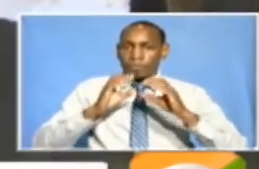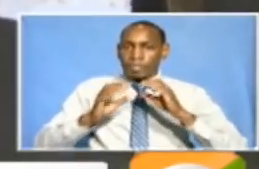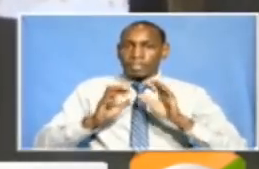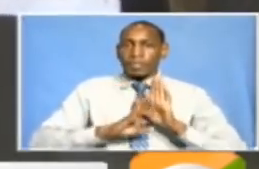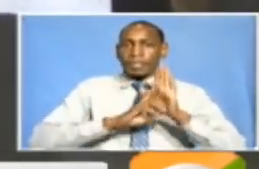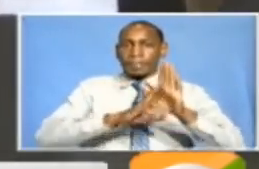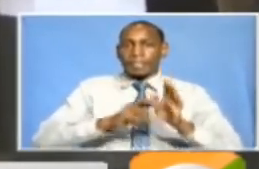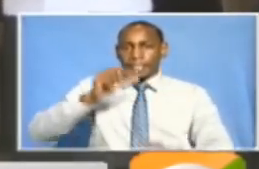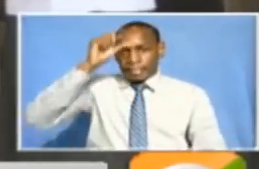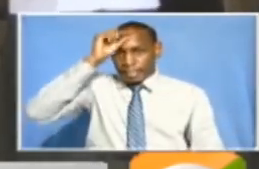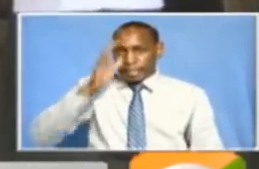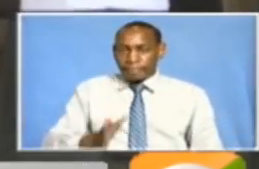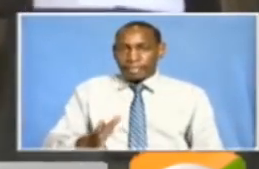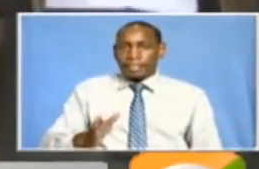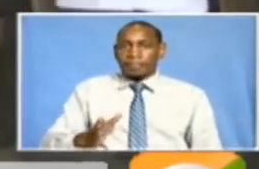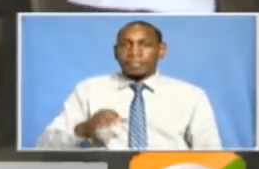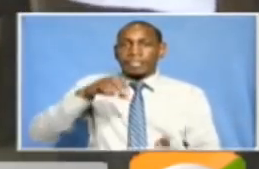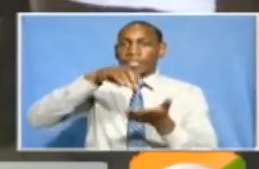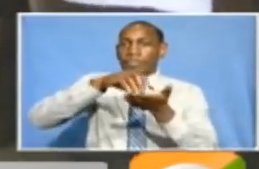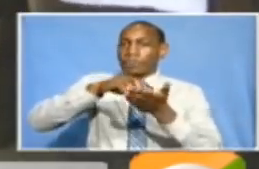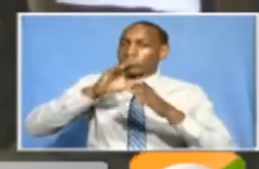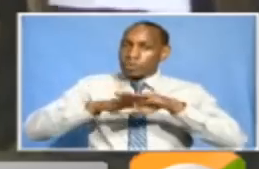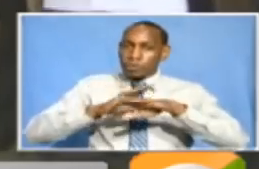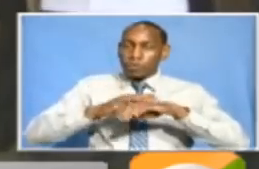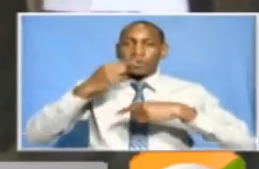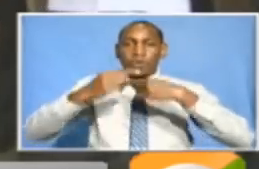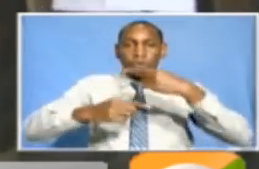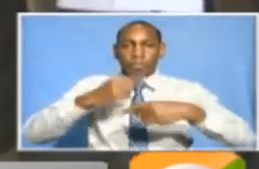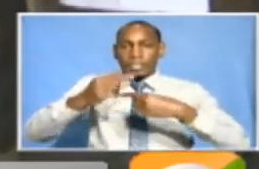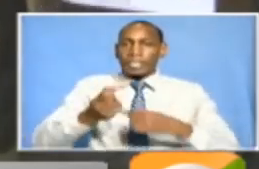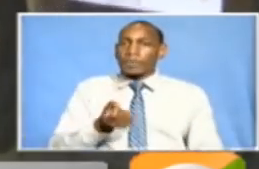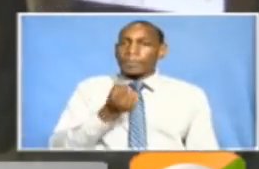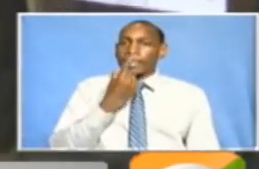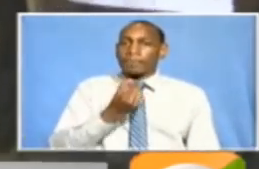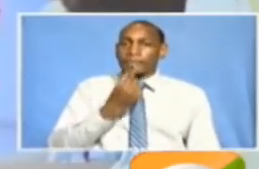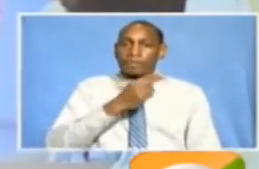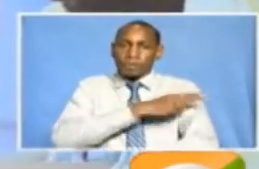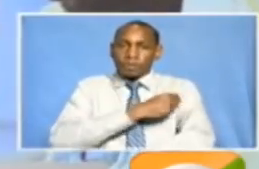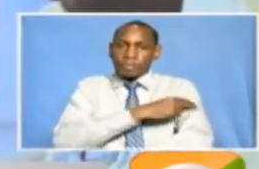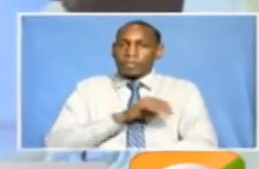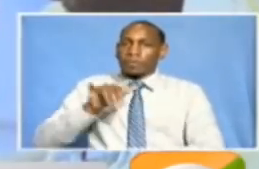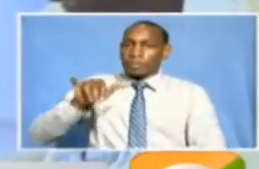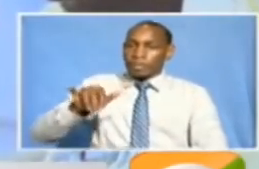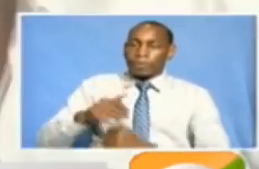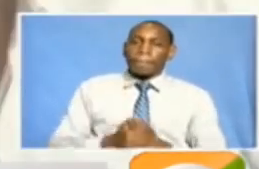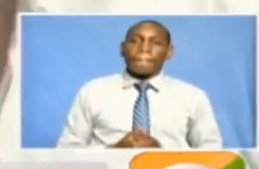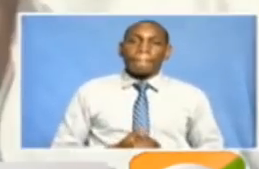ofisi ya gavana, Nyong'o yupo katika hali shwari na anaendelea kupokea matibabu hospitalini humo.